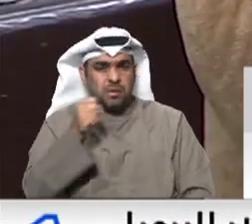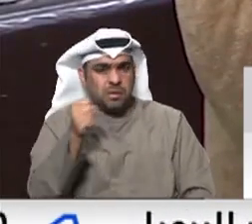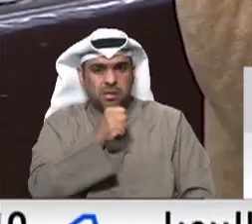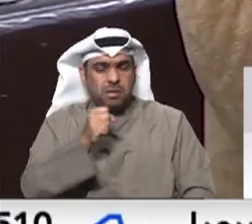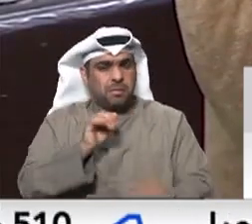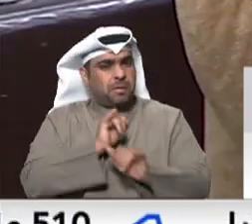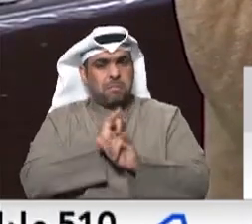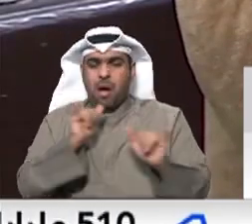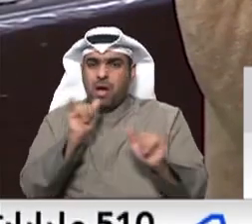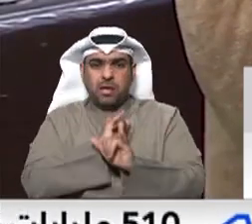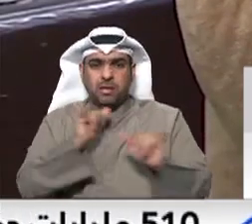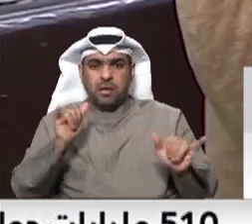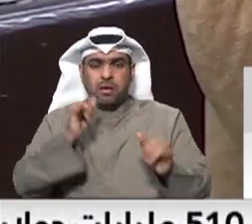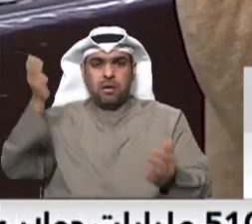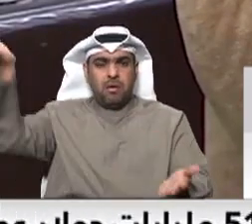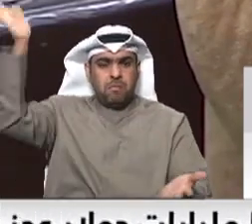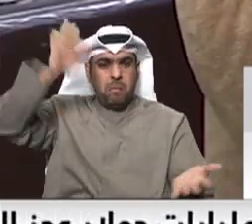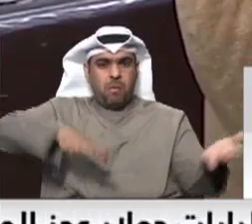ردم فوقية